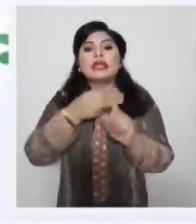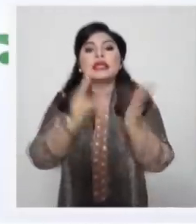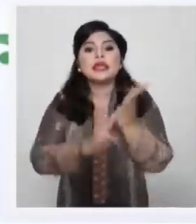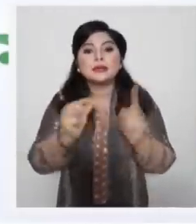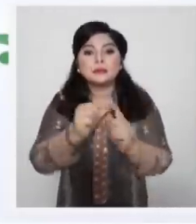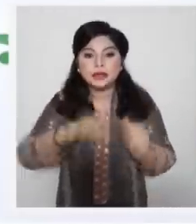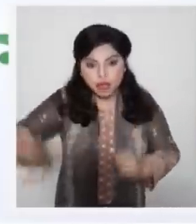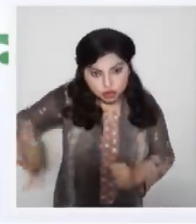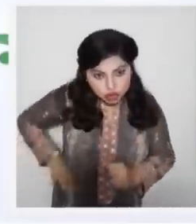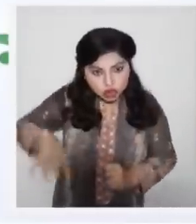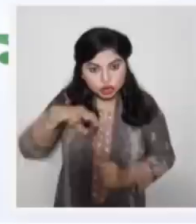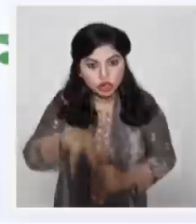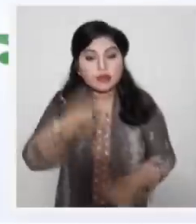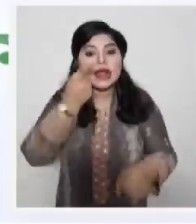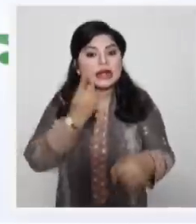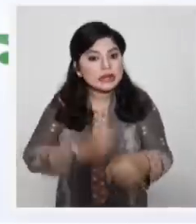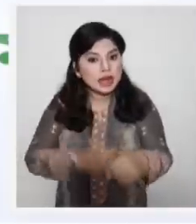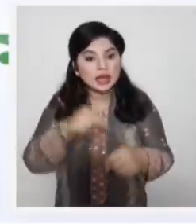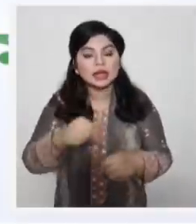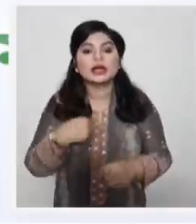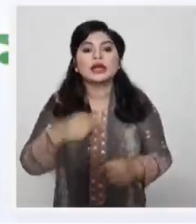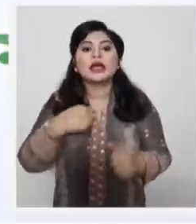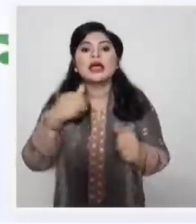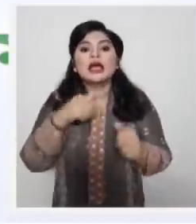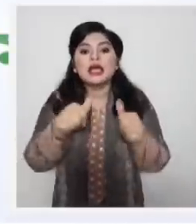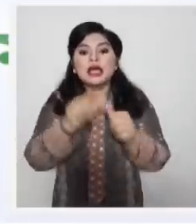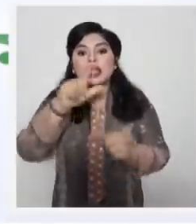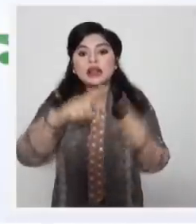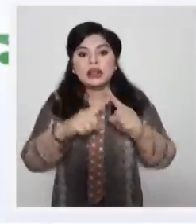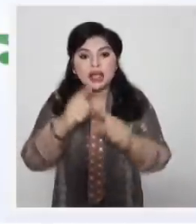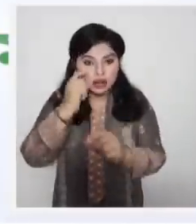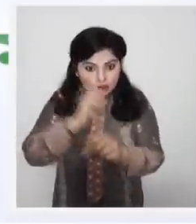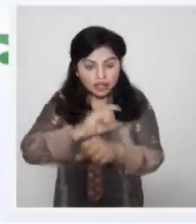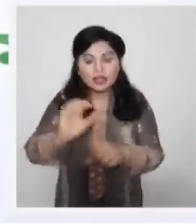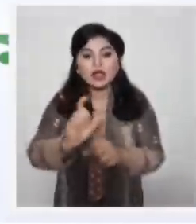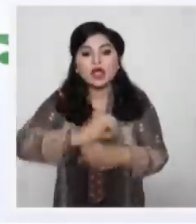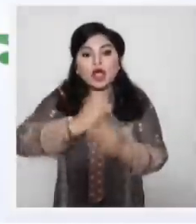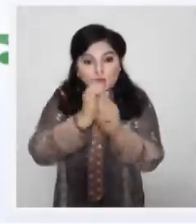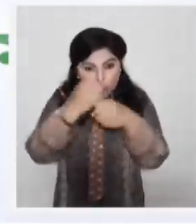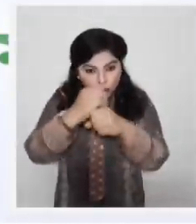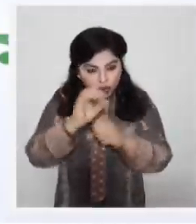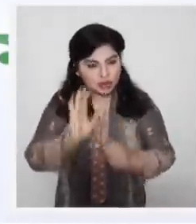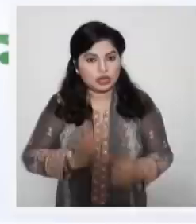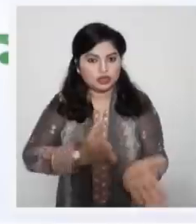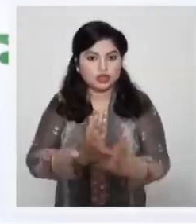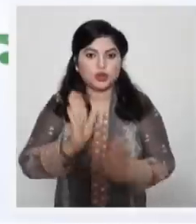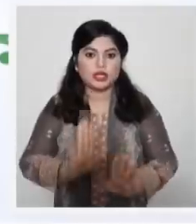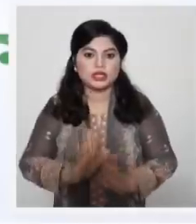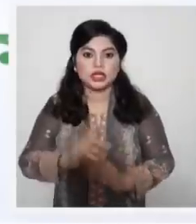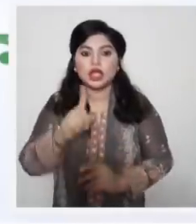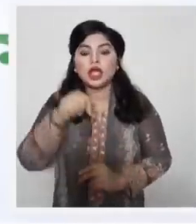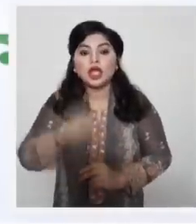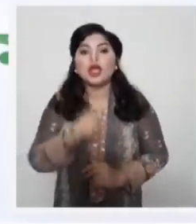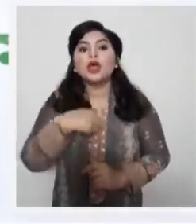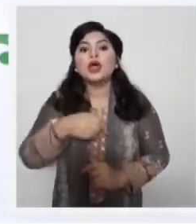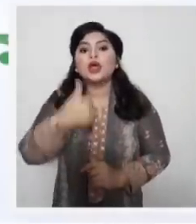চট্টগ্রাম বিশ্ববিদ্যালয়ের পরীক্ষাগার, ইম্পেরিয়াল হাসপাতাল লিমিটেড চট্টগ্রাম, এবং ঢাকায় ডক্টর